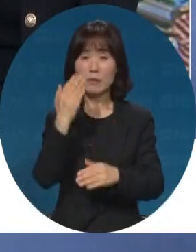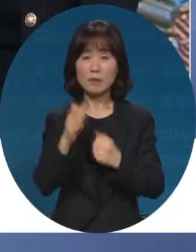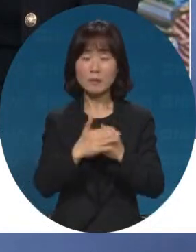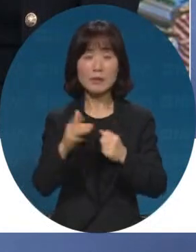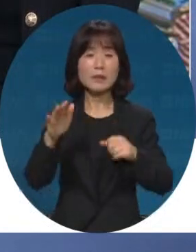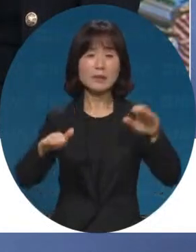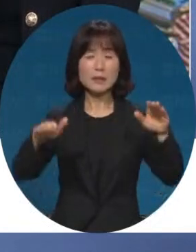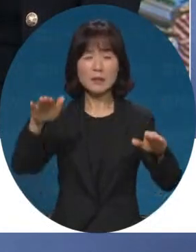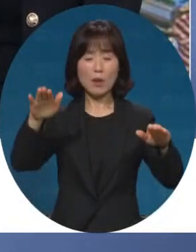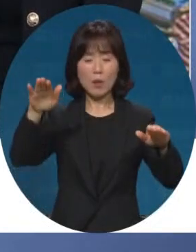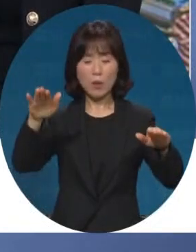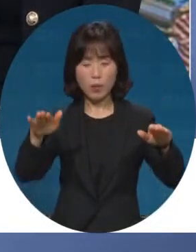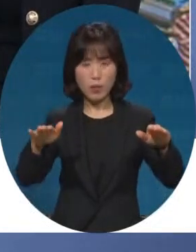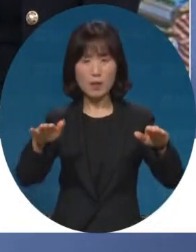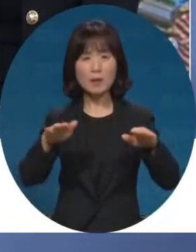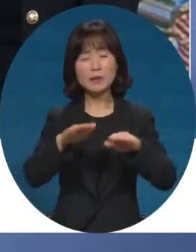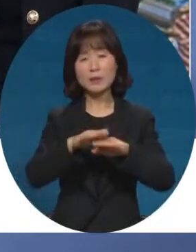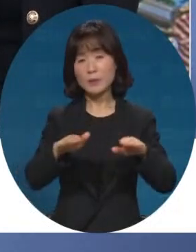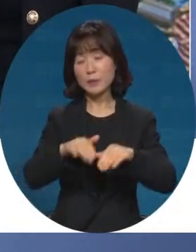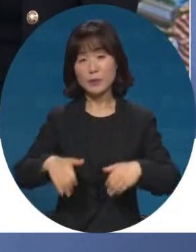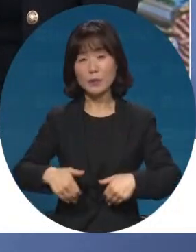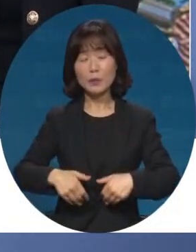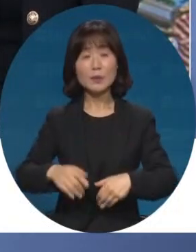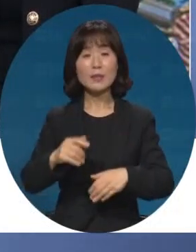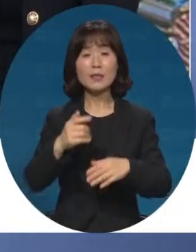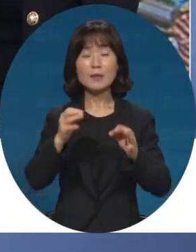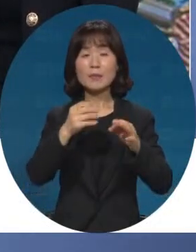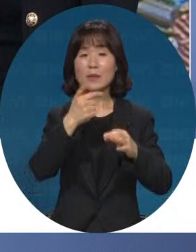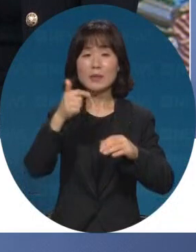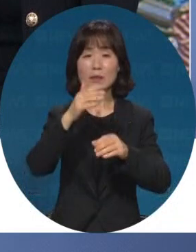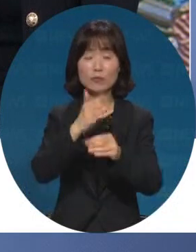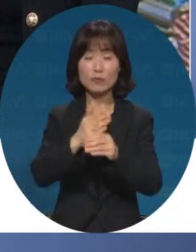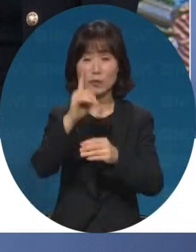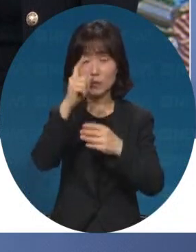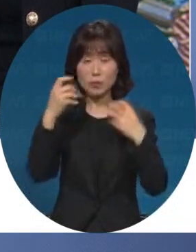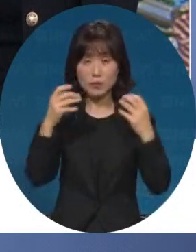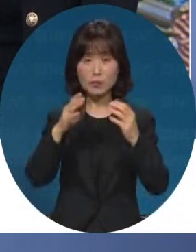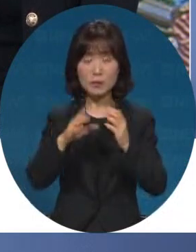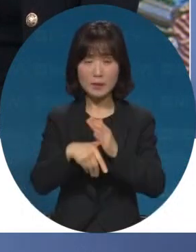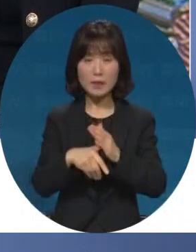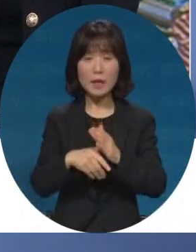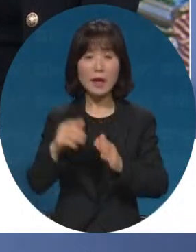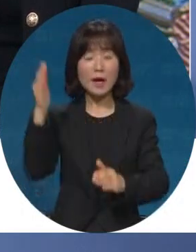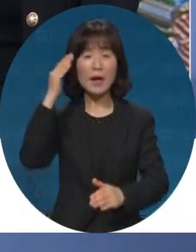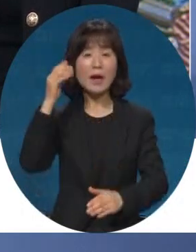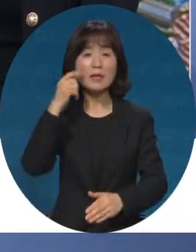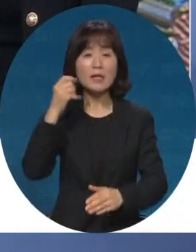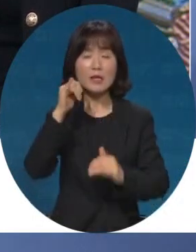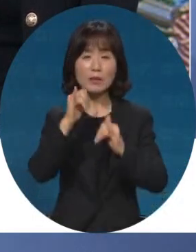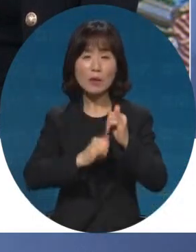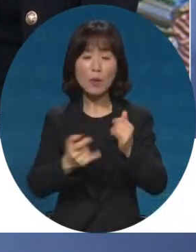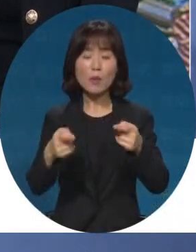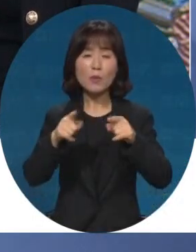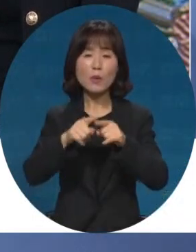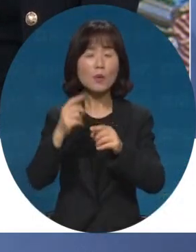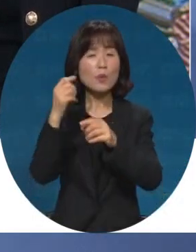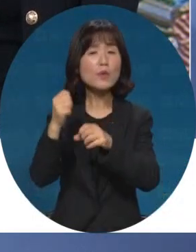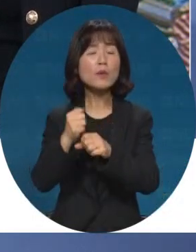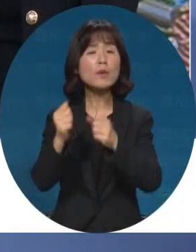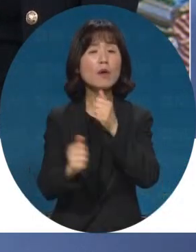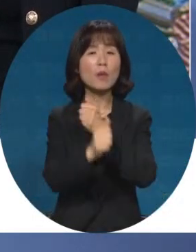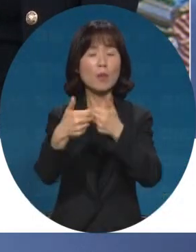생각합니다 어 김대중 정부 때 한일 역사 공동위원회를 발족을 시켰습니다